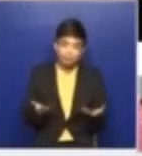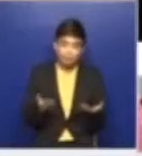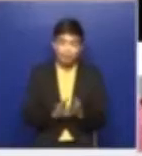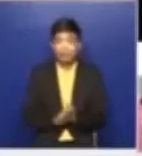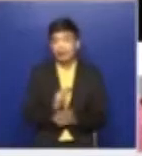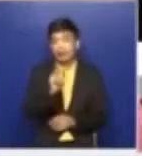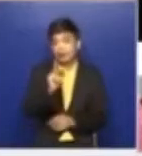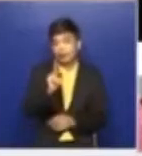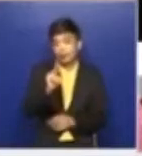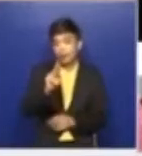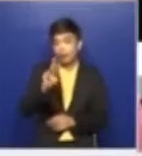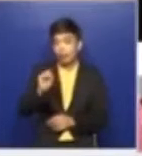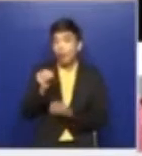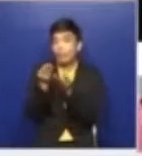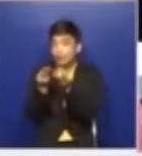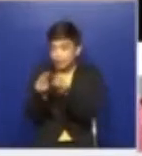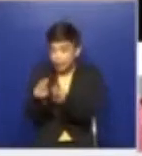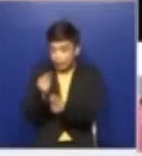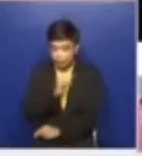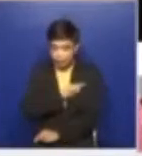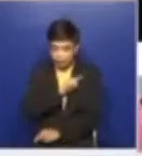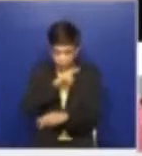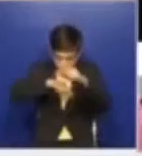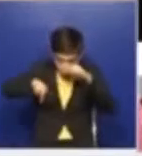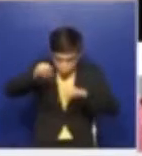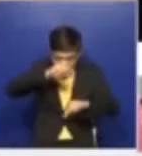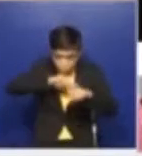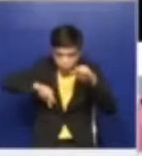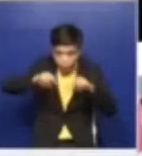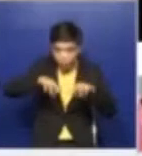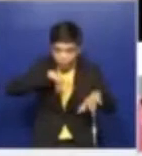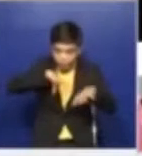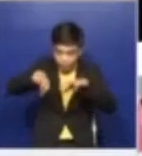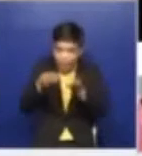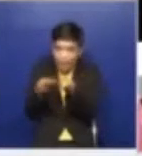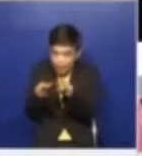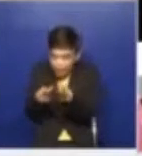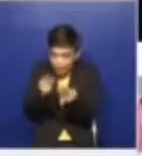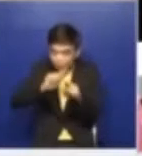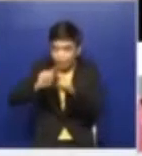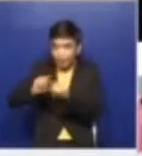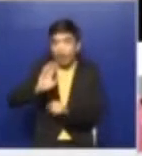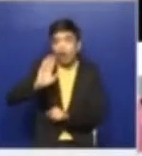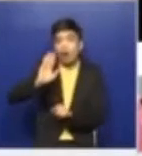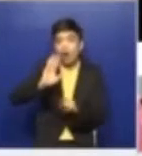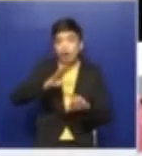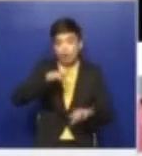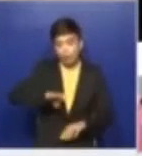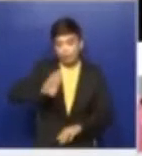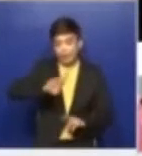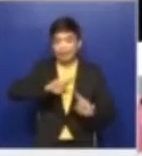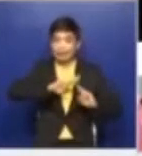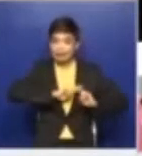ที่ดินที่ดูแลเกี่ยวกับโครงการในการจัดสรรที่ดินต่างๆที่เป็นของทั้งเอกชน